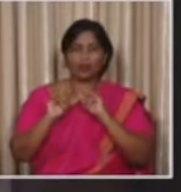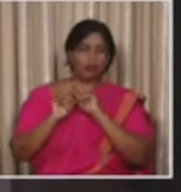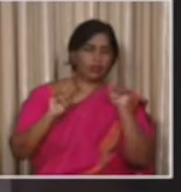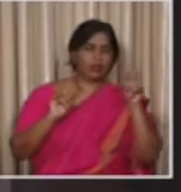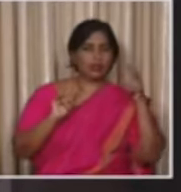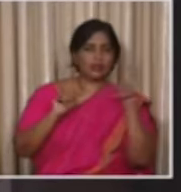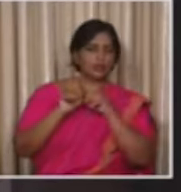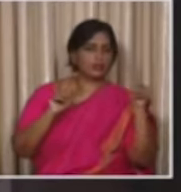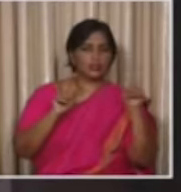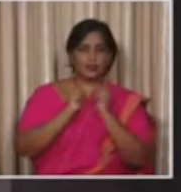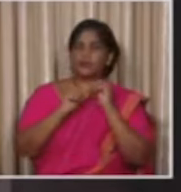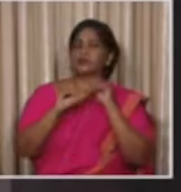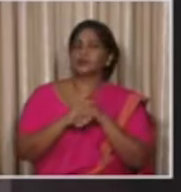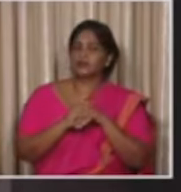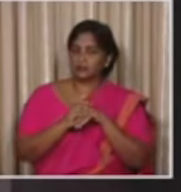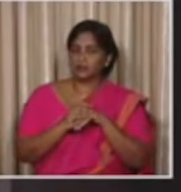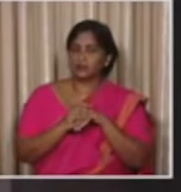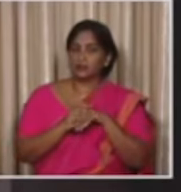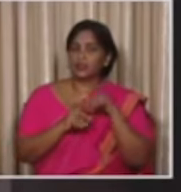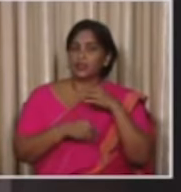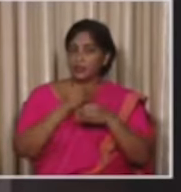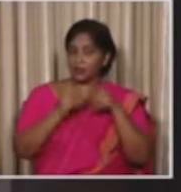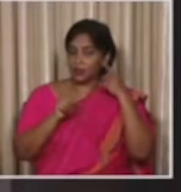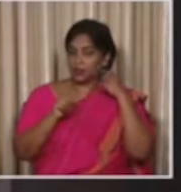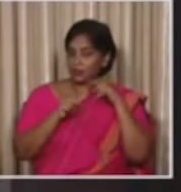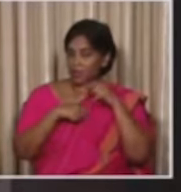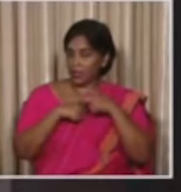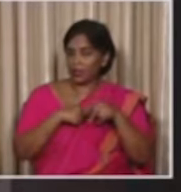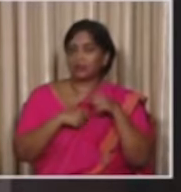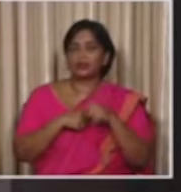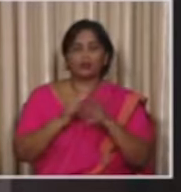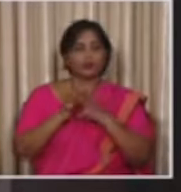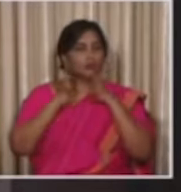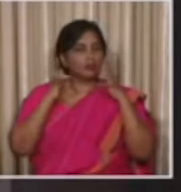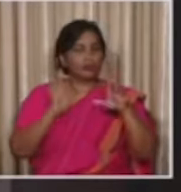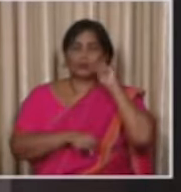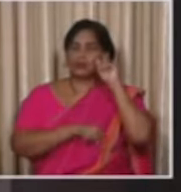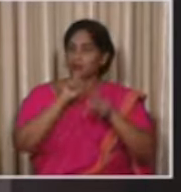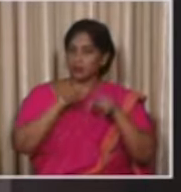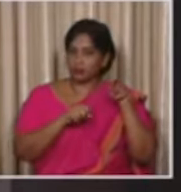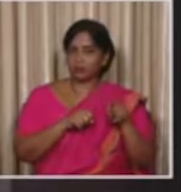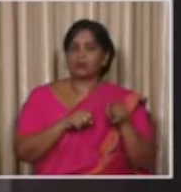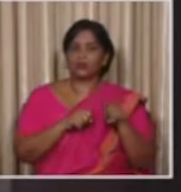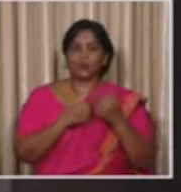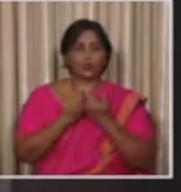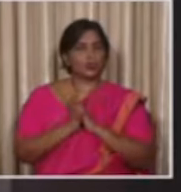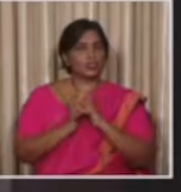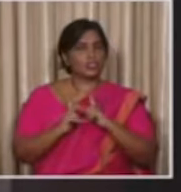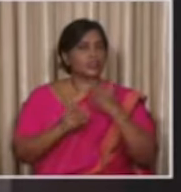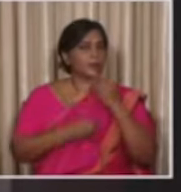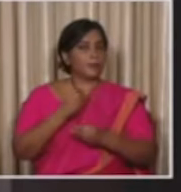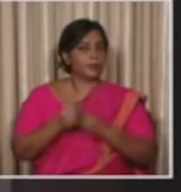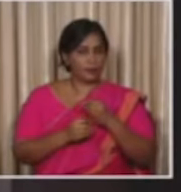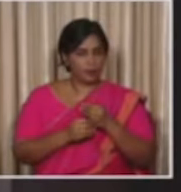6-200 අතර ප්‍රමාණයක් සේවය කරනවා. මෙම ව්‍යාපාර හේතුවෙන් විශාල පිරිසකකට සිය ජීවනෝපාය